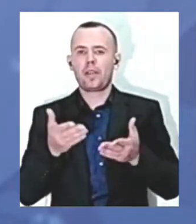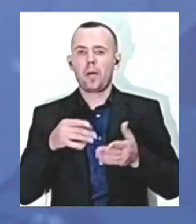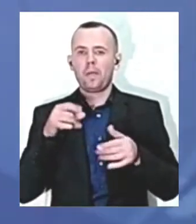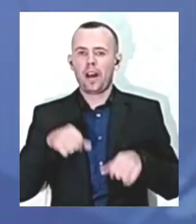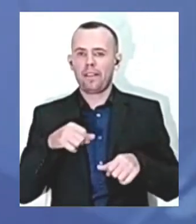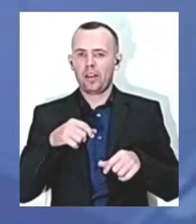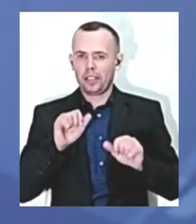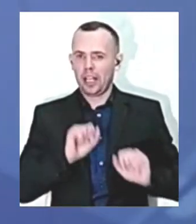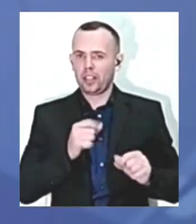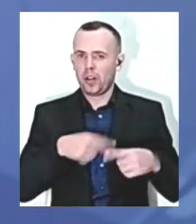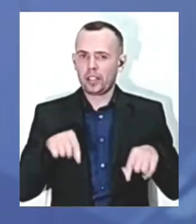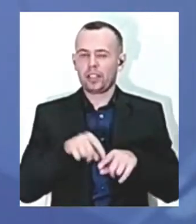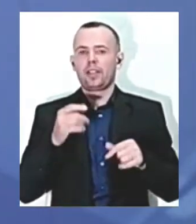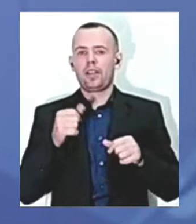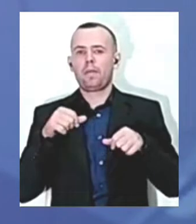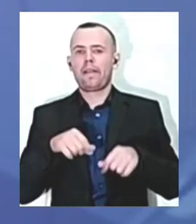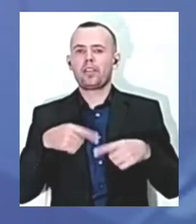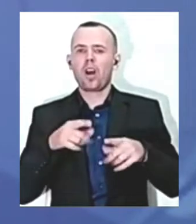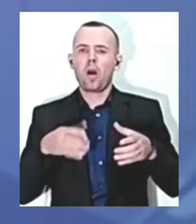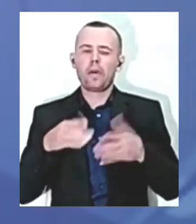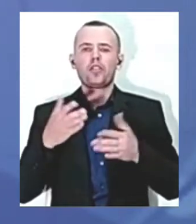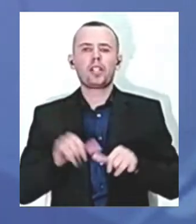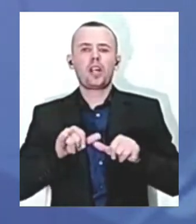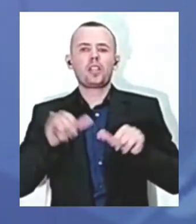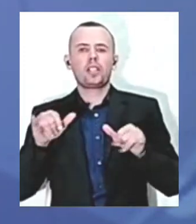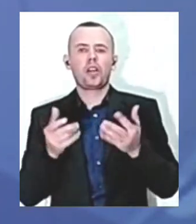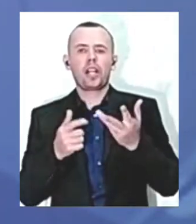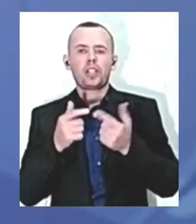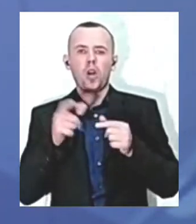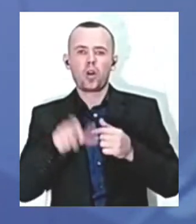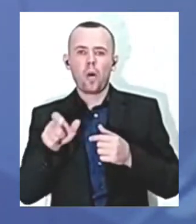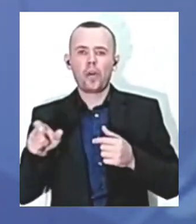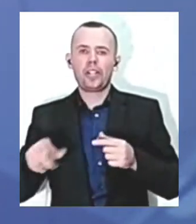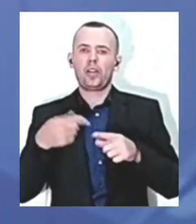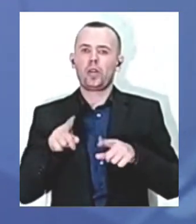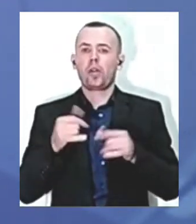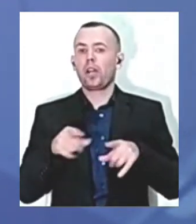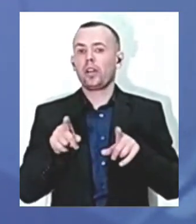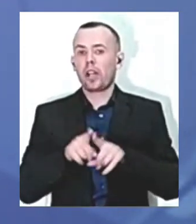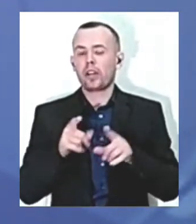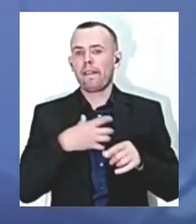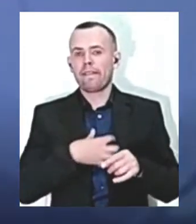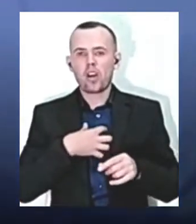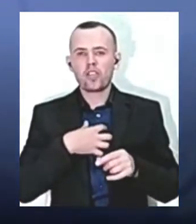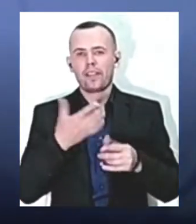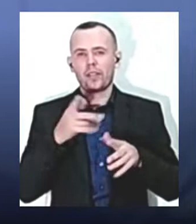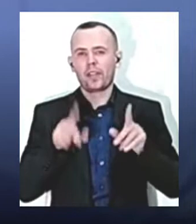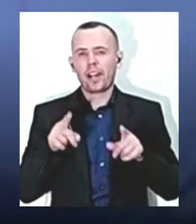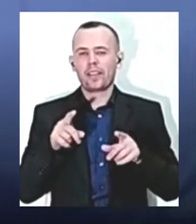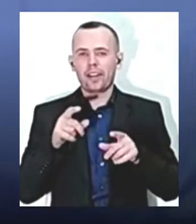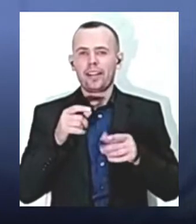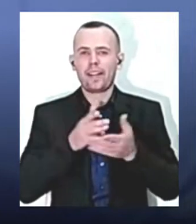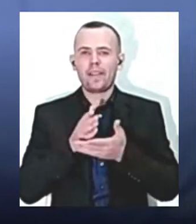правопросвітницькі кампанії, чи зростає активність громадян, обізнаність. Тобто це такі важливі маркери, індикатори. От уже третя хвиля, і ми